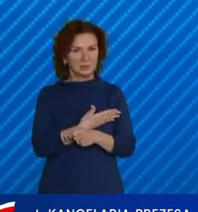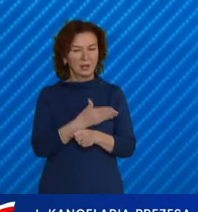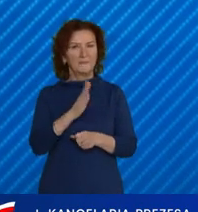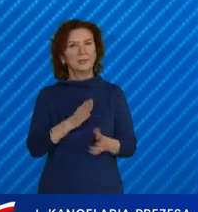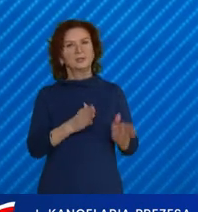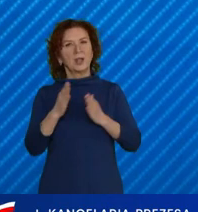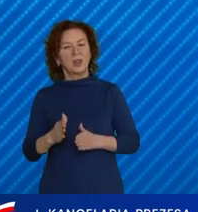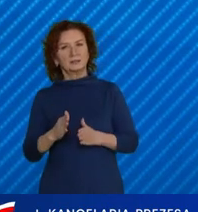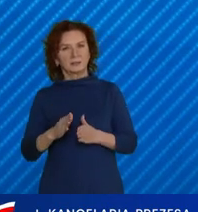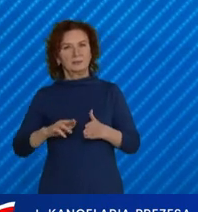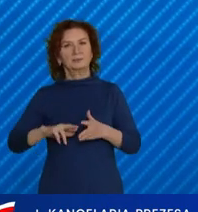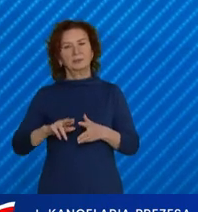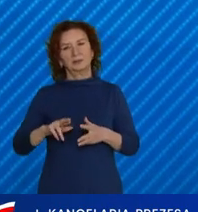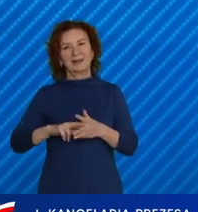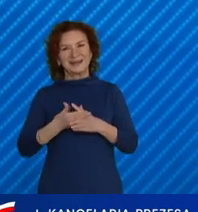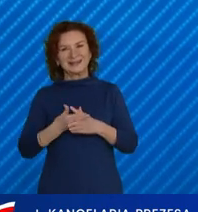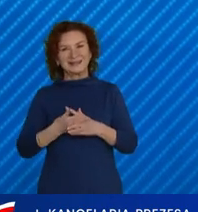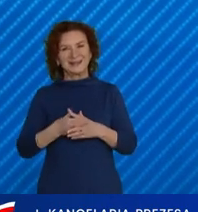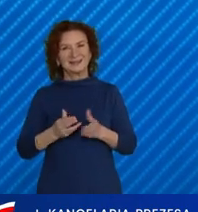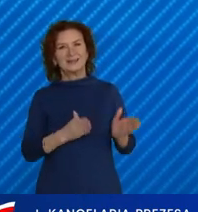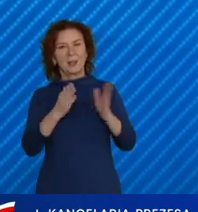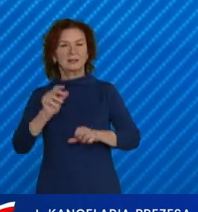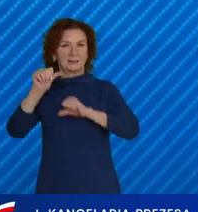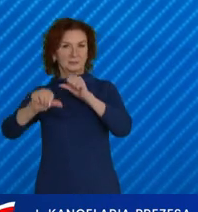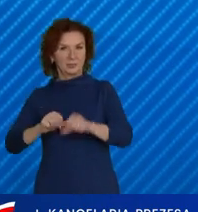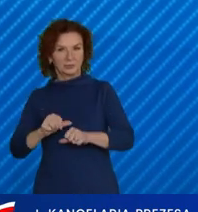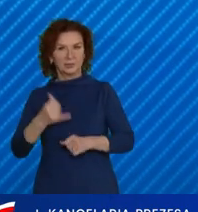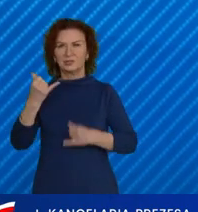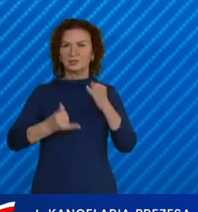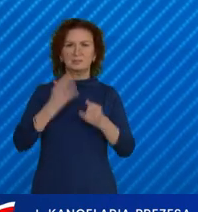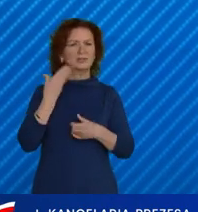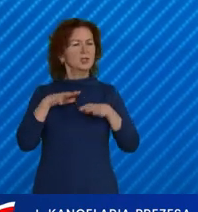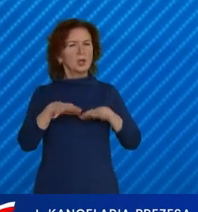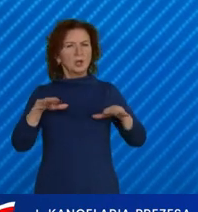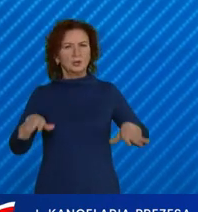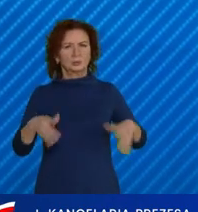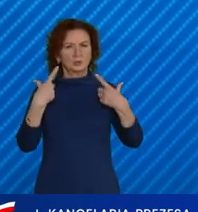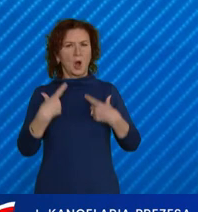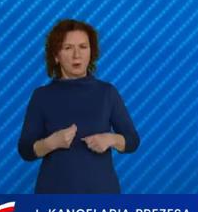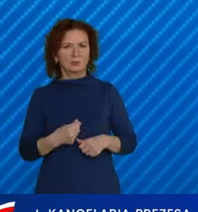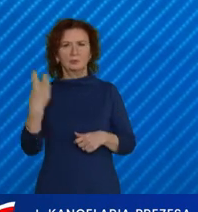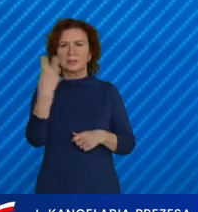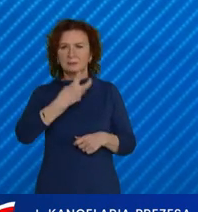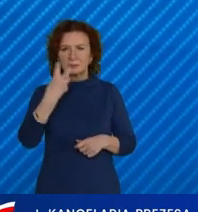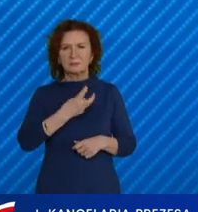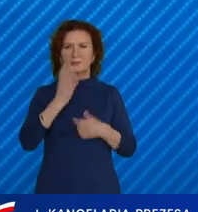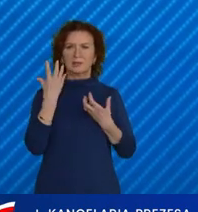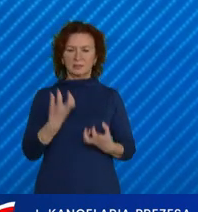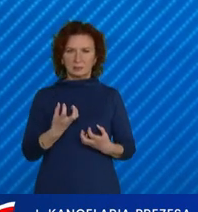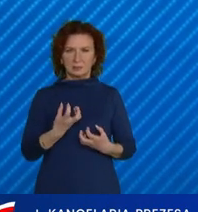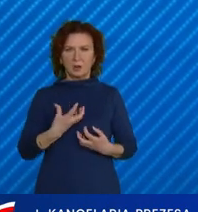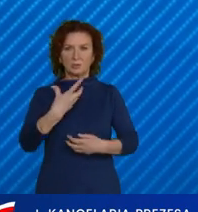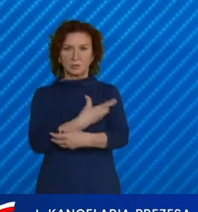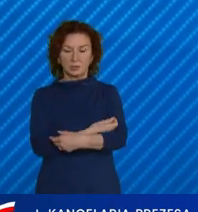dla kolejnych roczników okaże się, że jest tak duża frekwencja i tak duże zainteresowanie, że zaczyna